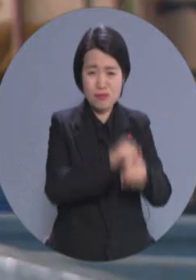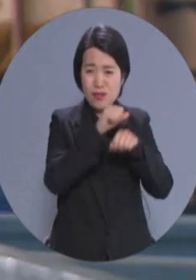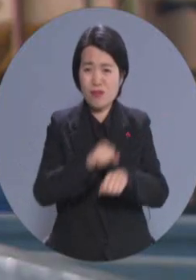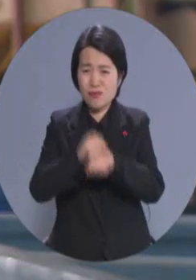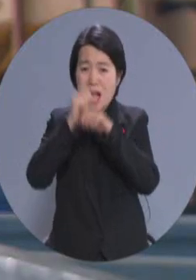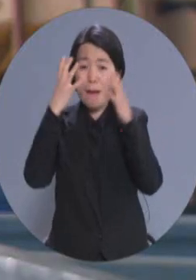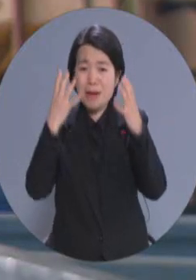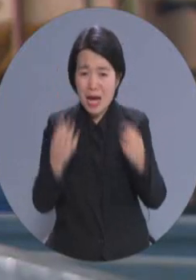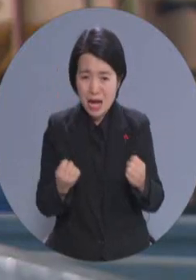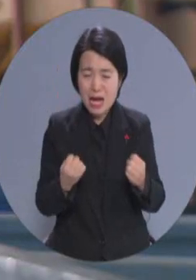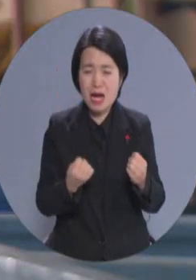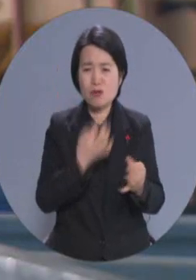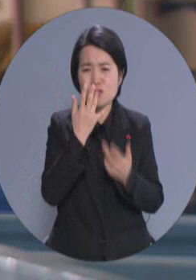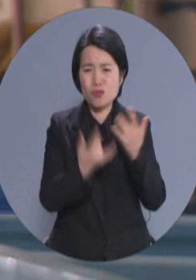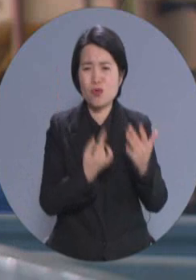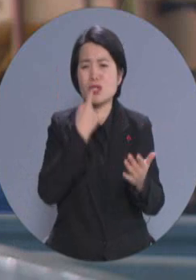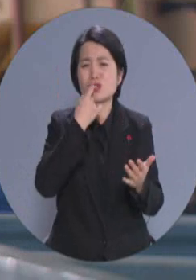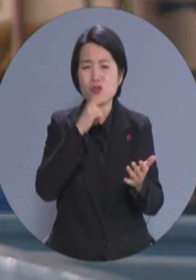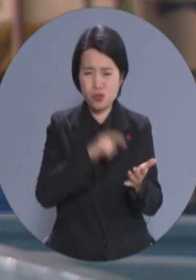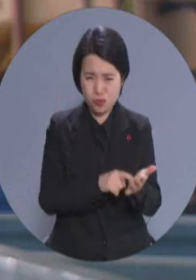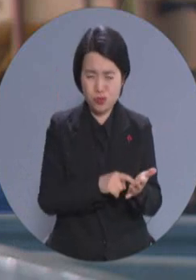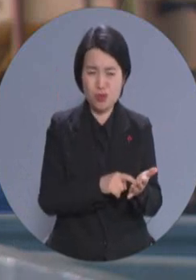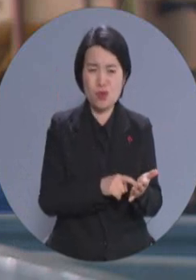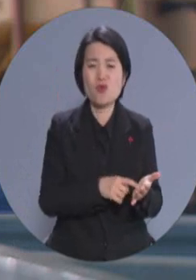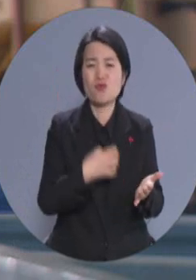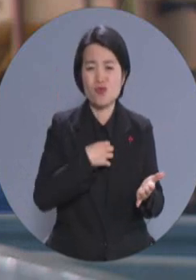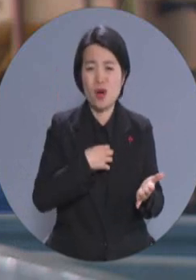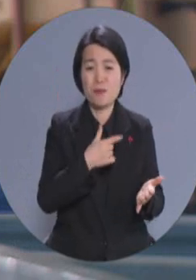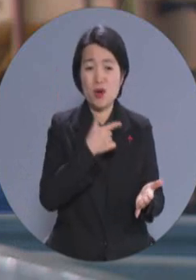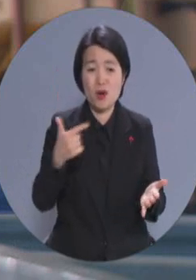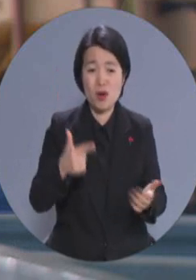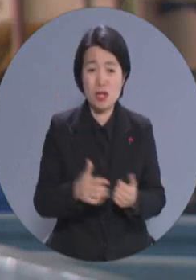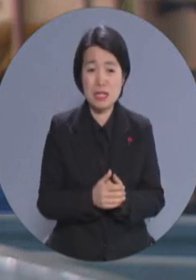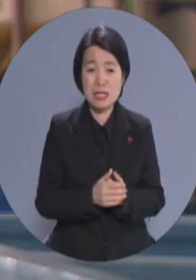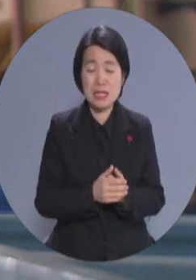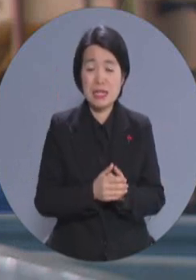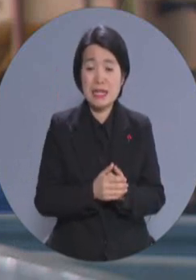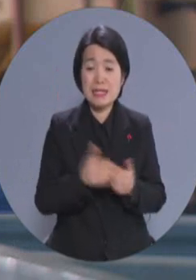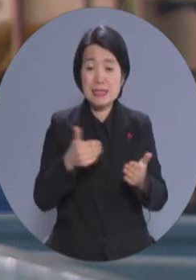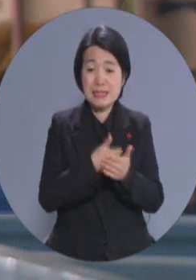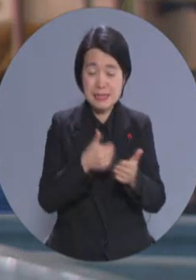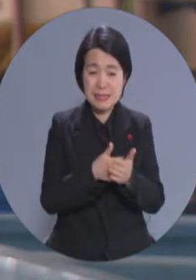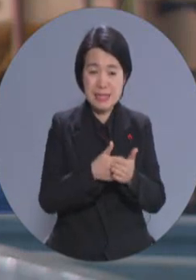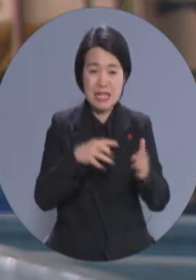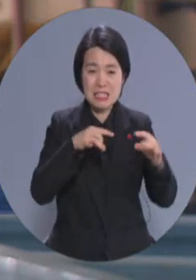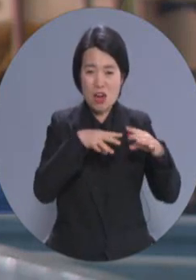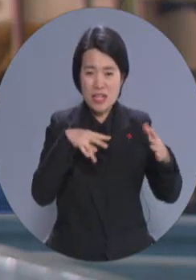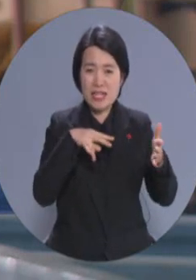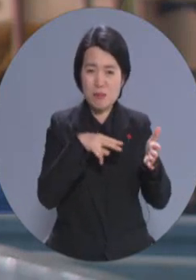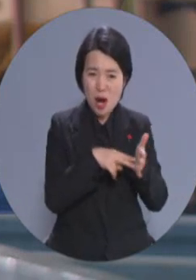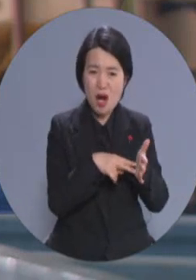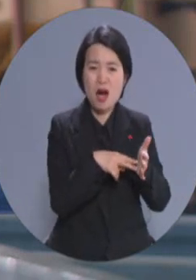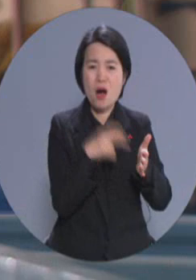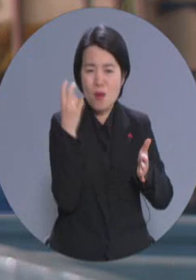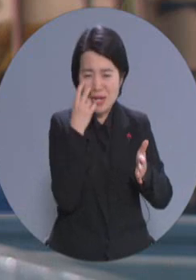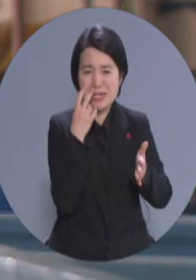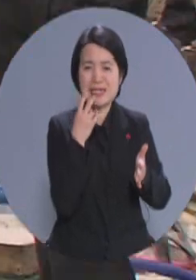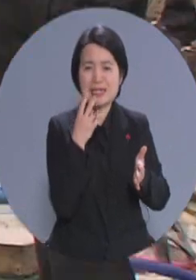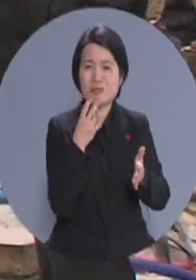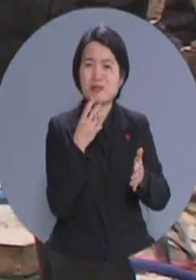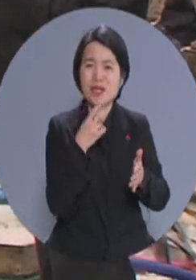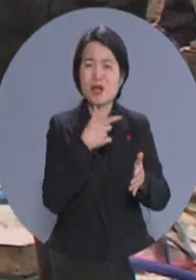그래서 화재 위험성이 좀 증가하는 부분도 있는 거 같습니다 노후 콘센트라 전기 시설 관리 부분들이 좀 취한